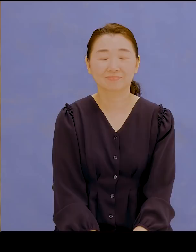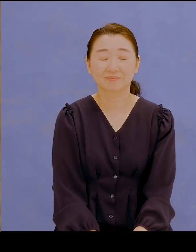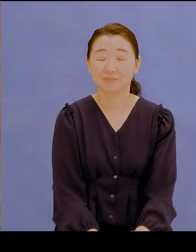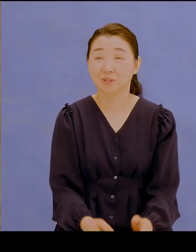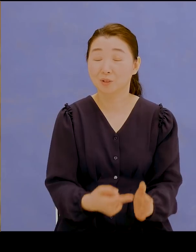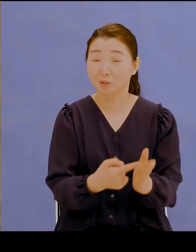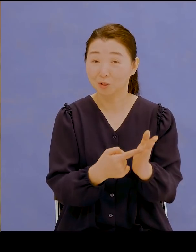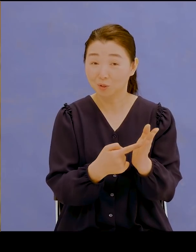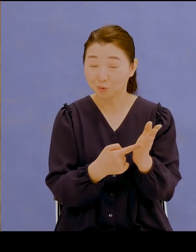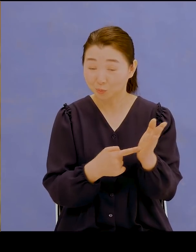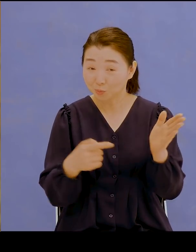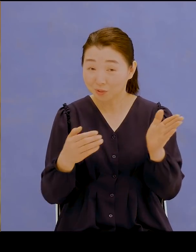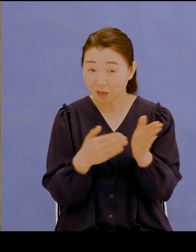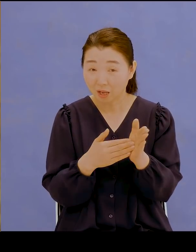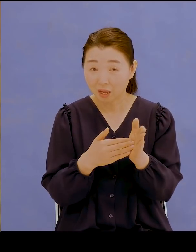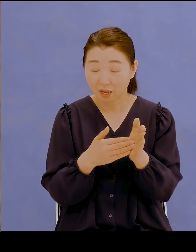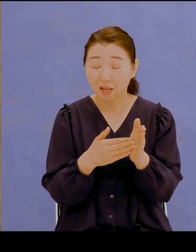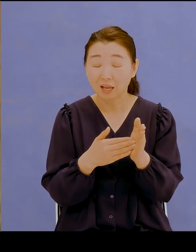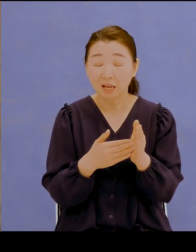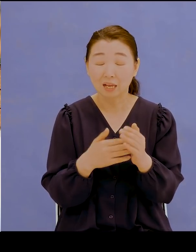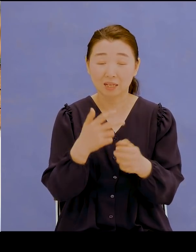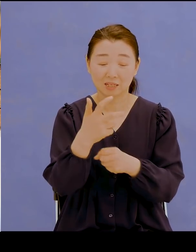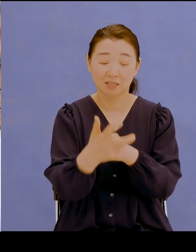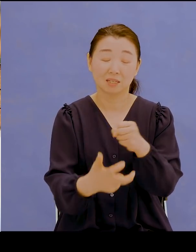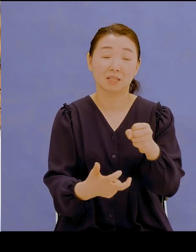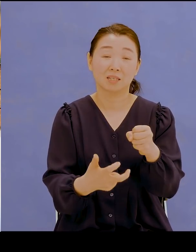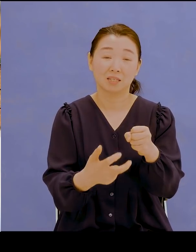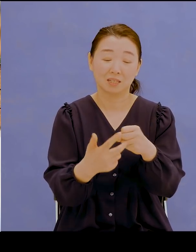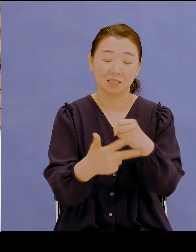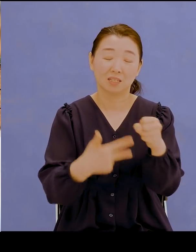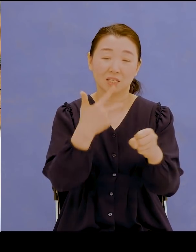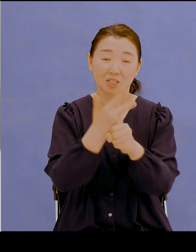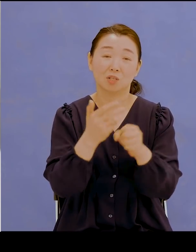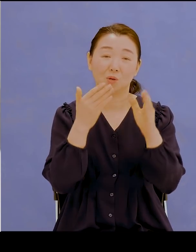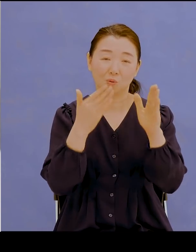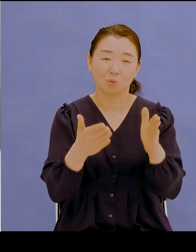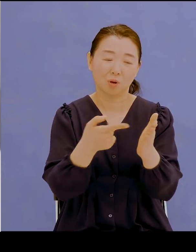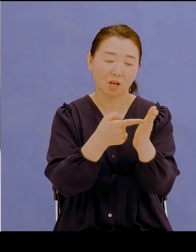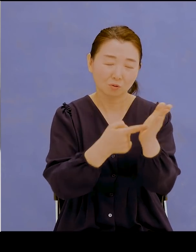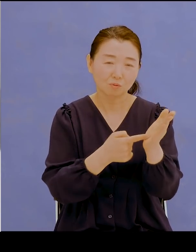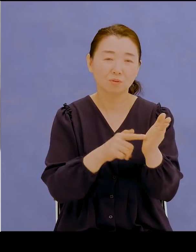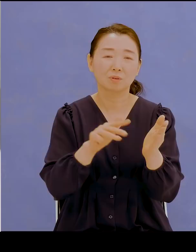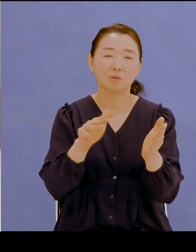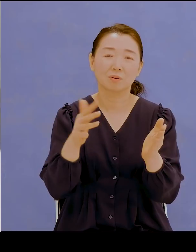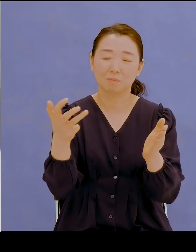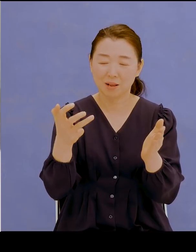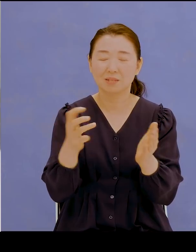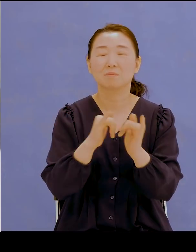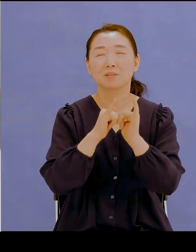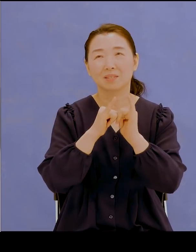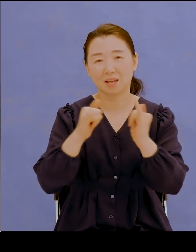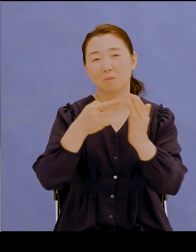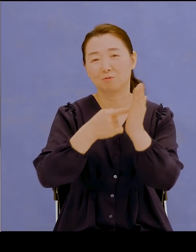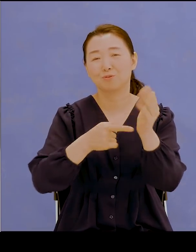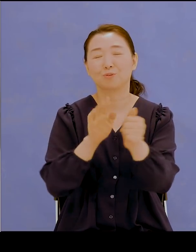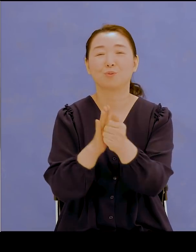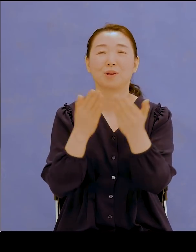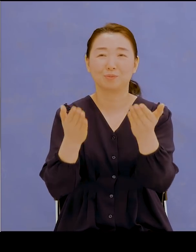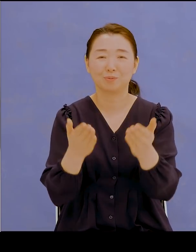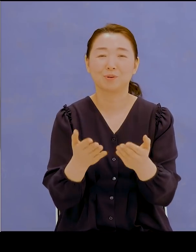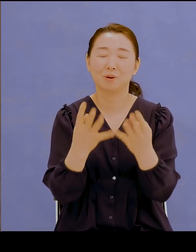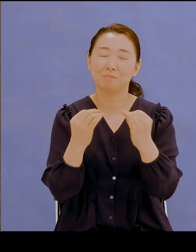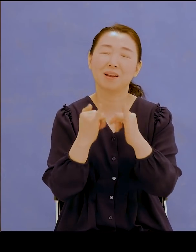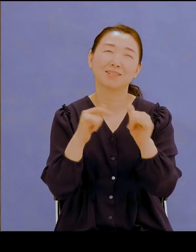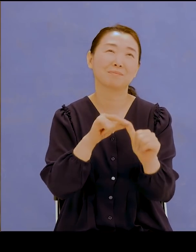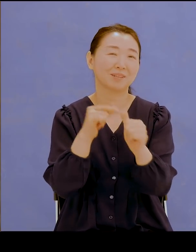수술도 성공적으로 다. 7년 동안 한 80 몇 명 수술을 얼마나 대단한 일입니까? 시켜줬던 것 얼마나 같아요. 대단한 많은 일이에요. 사람들을 살리셨네요. 그럼요.